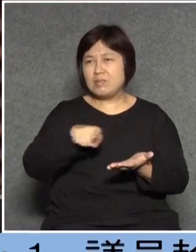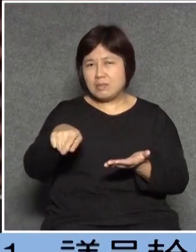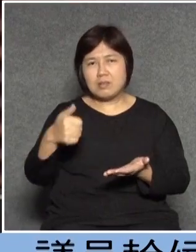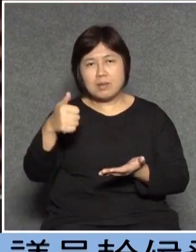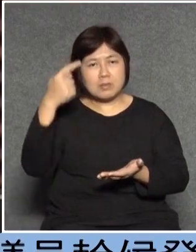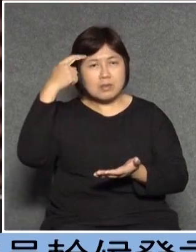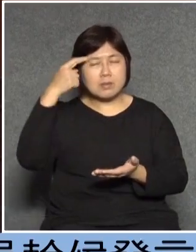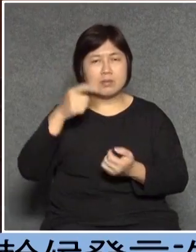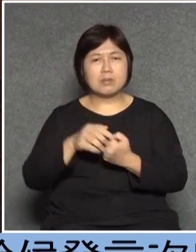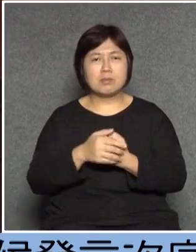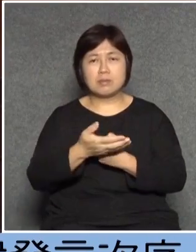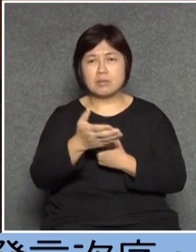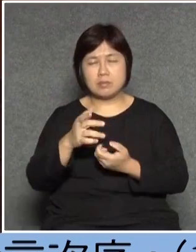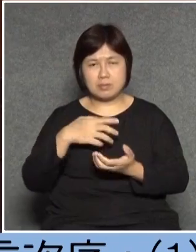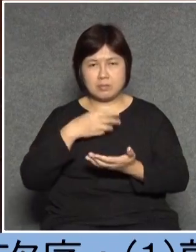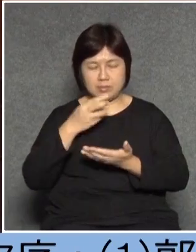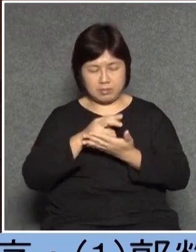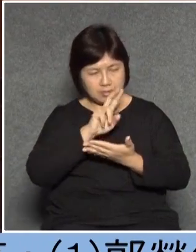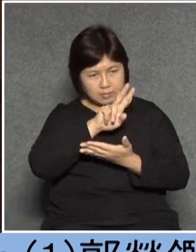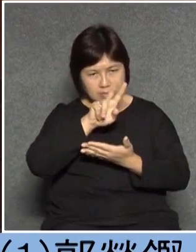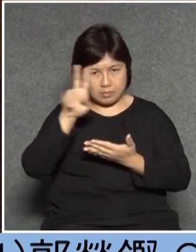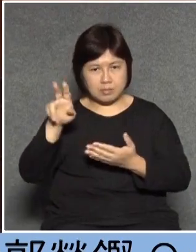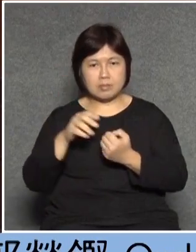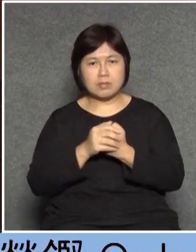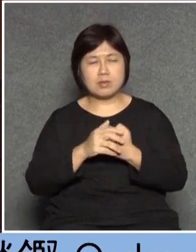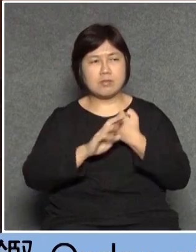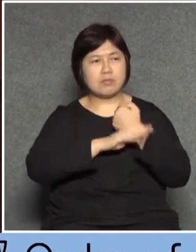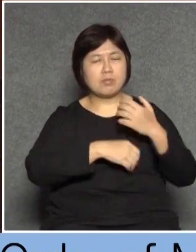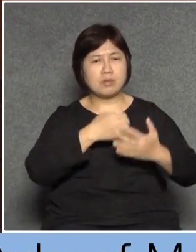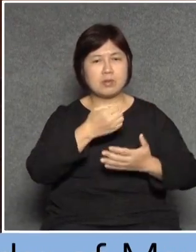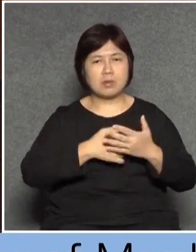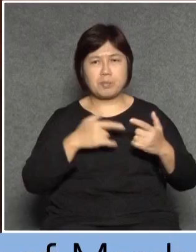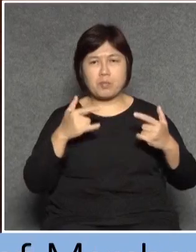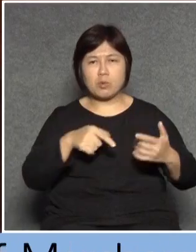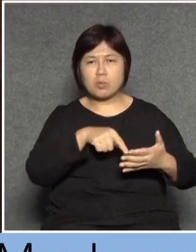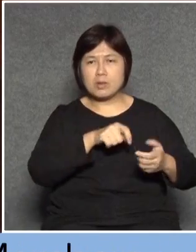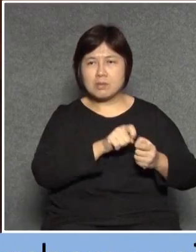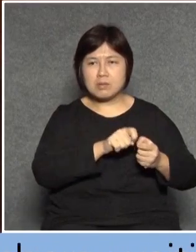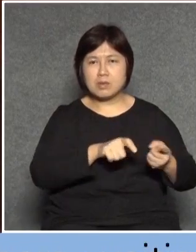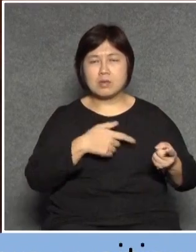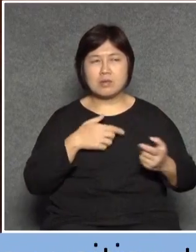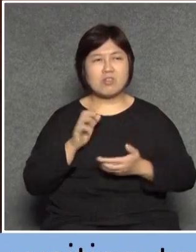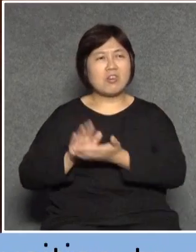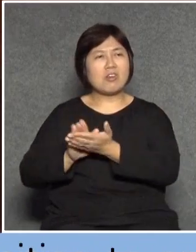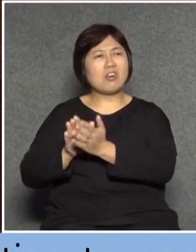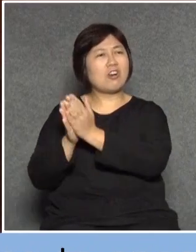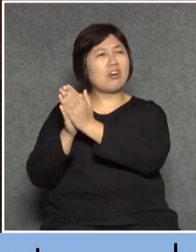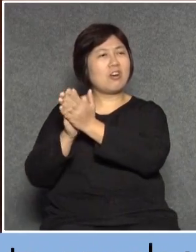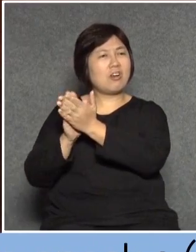你，大家應該仔細審視這個法例魔鬼細節，就不是在歌功頌德。